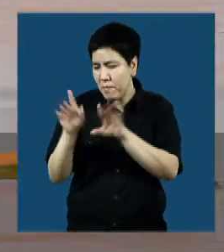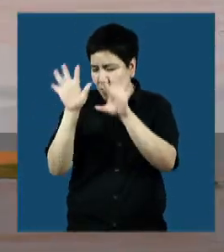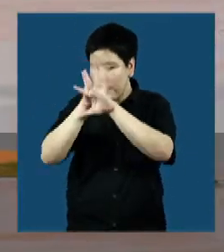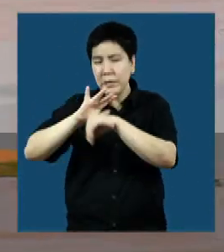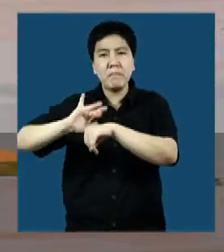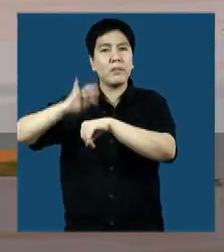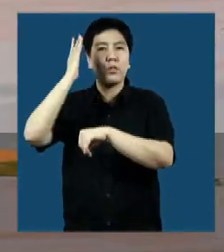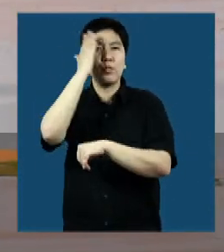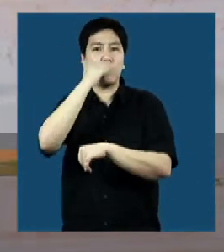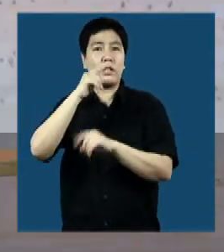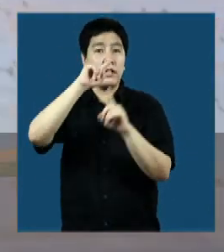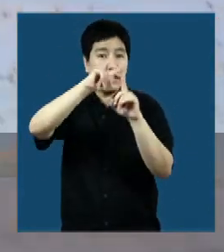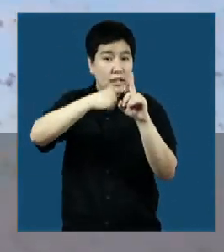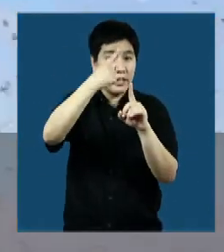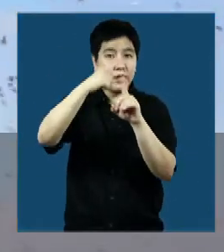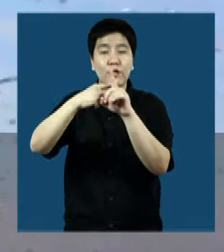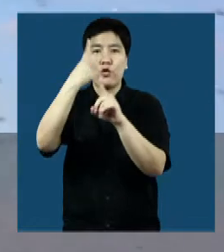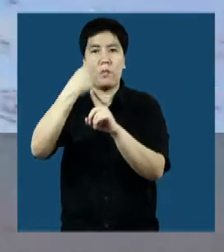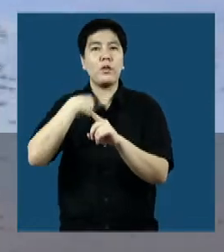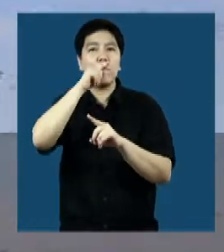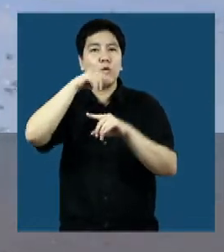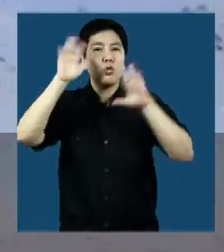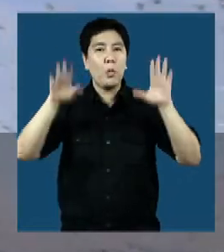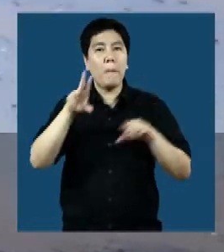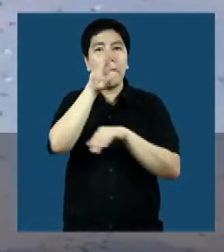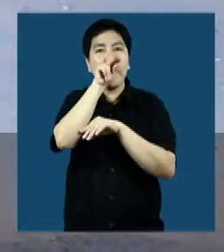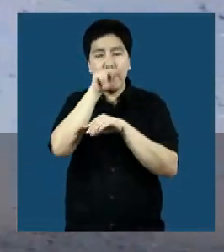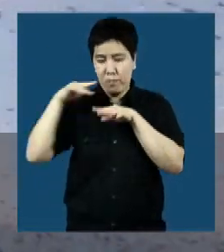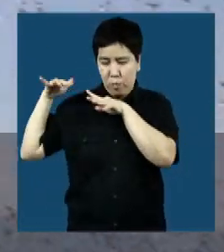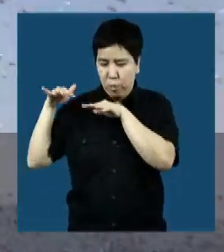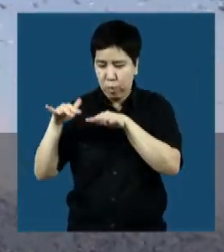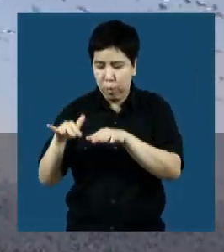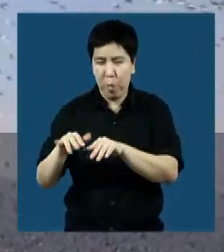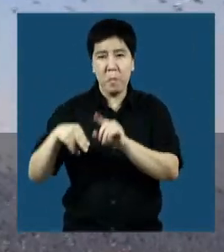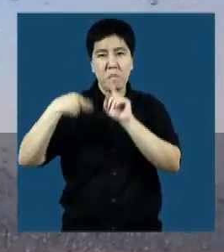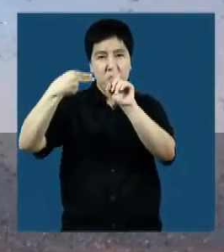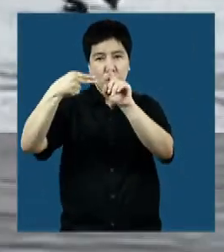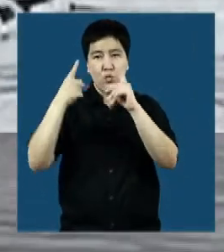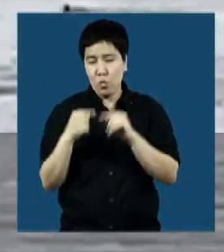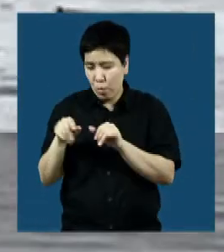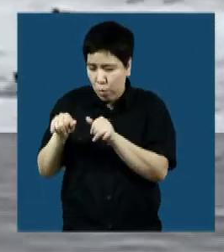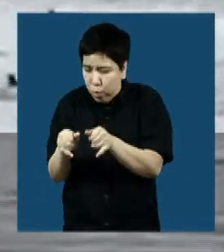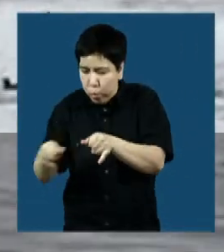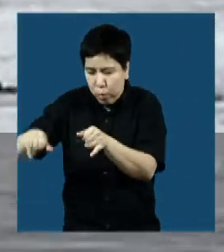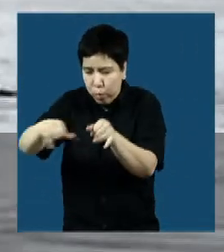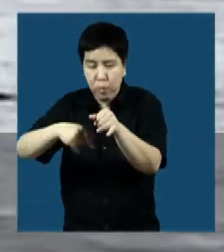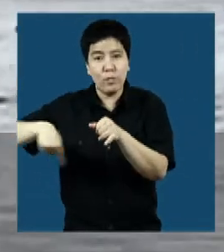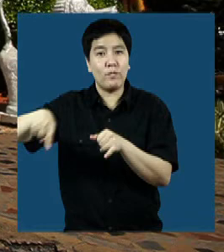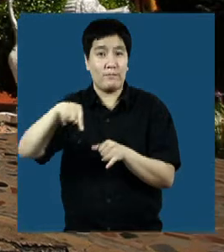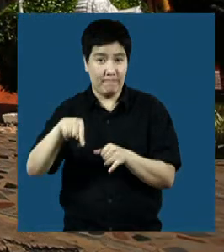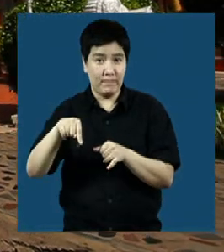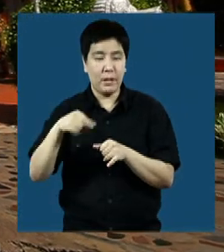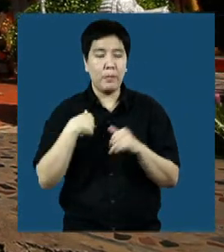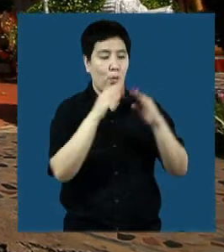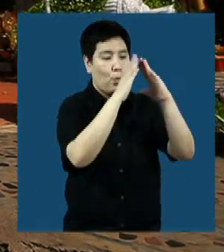ามธรรมชาติช่วงเดือนมกราคมถึงกุมภาพันธ์จะมีฝูงนกเป็ดน้ำนับหมื่นตัวมาอาศัยหากินในแม่น้ำบริเวณเหนือเขื่